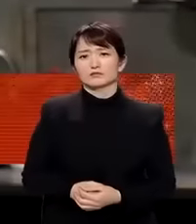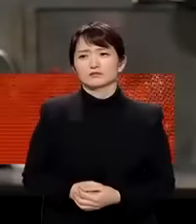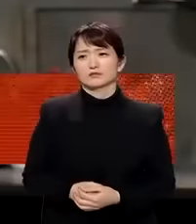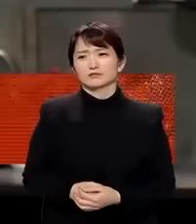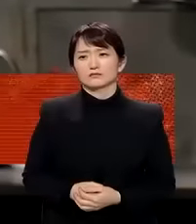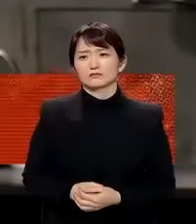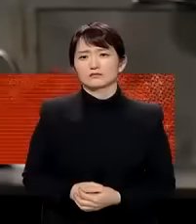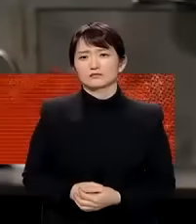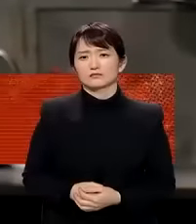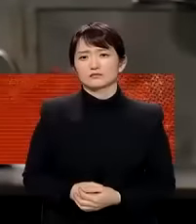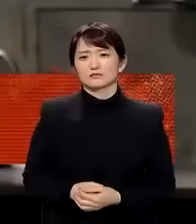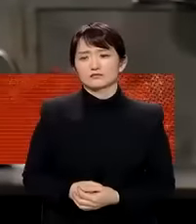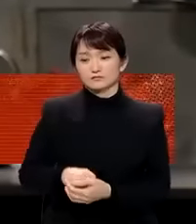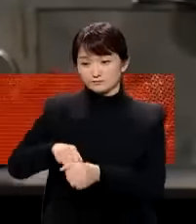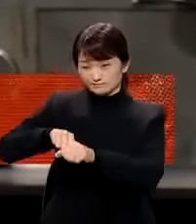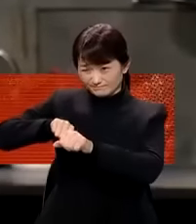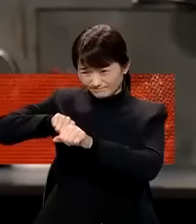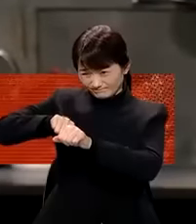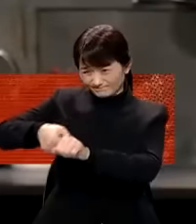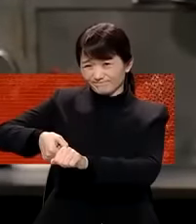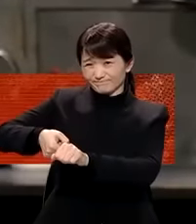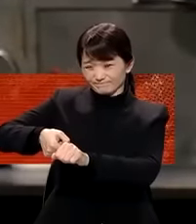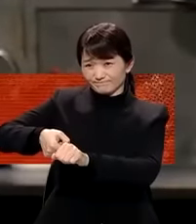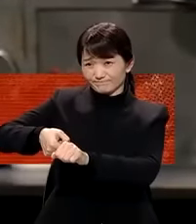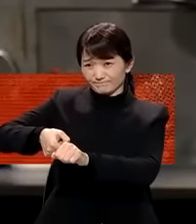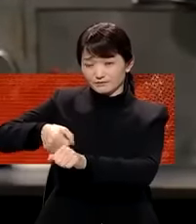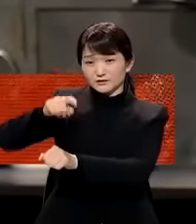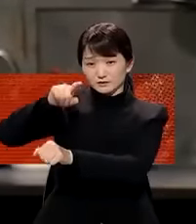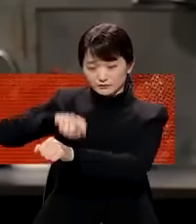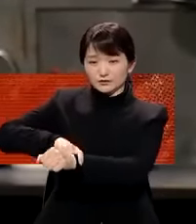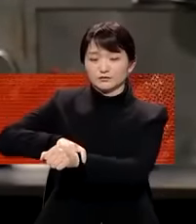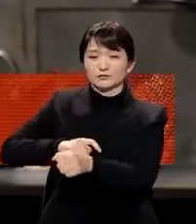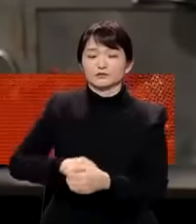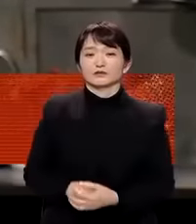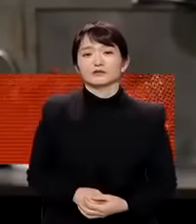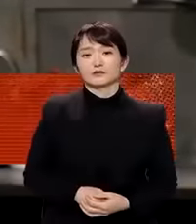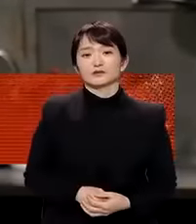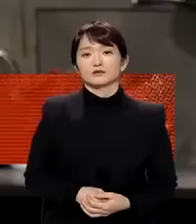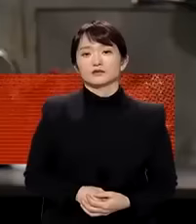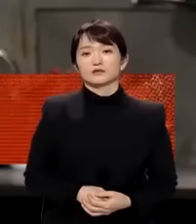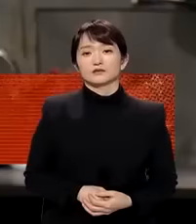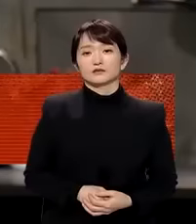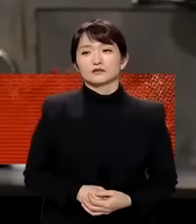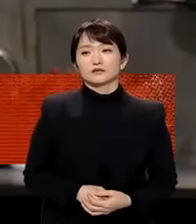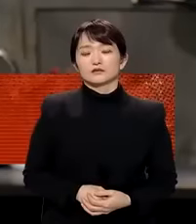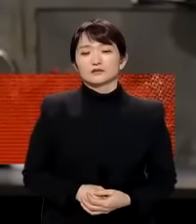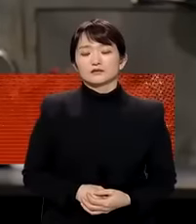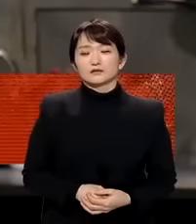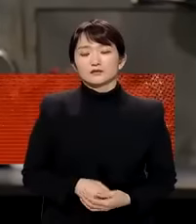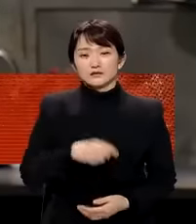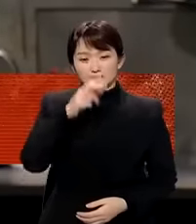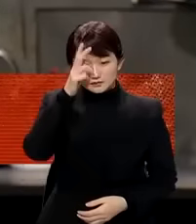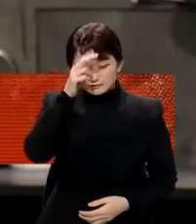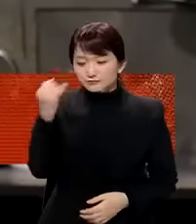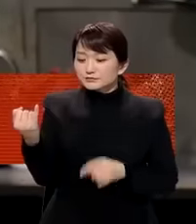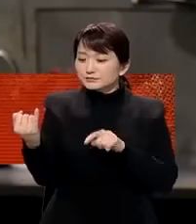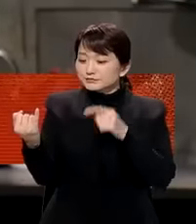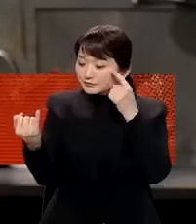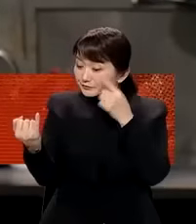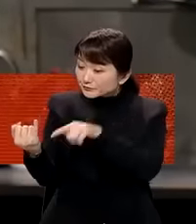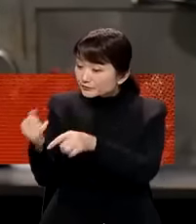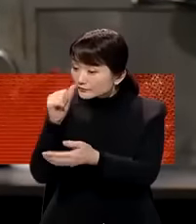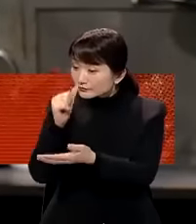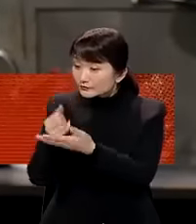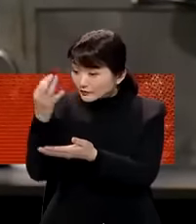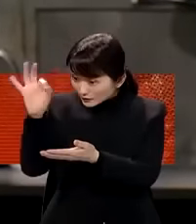요구했는데 하지 않으면 강제적인 처분을 합니다 막 그런 절차를 거쳤던 거 같고요 경찰이 이제 여성한테 혐의